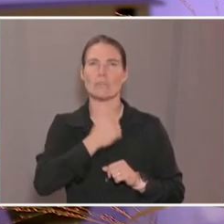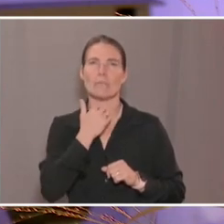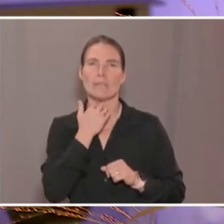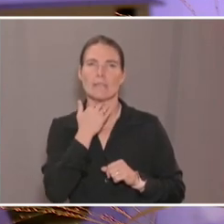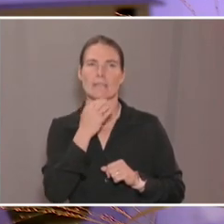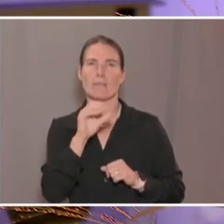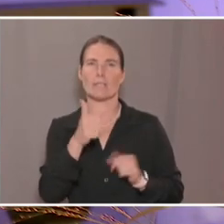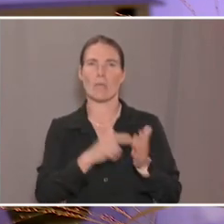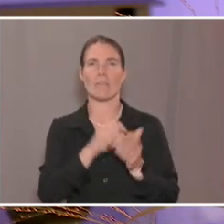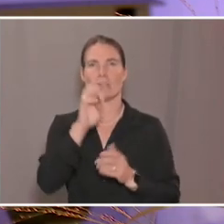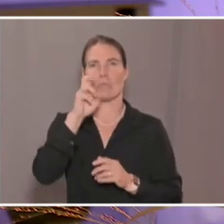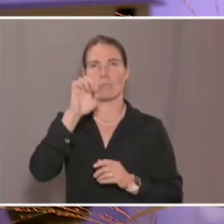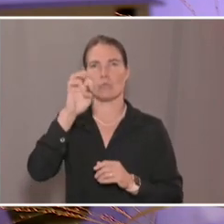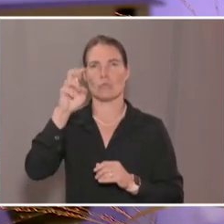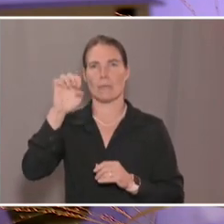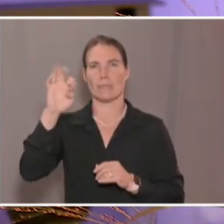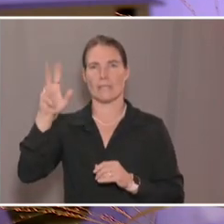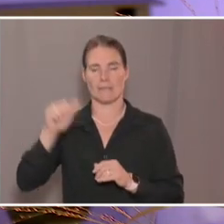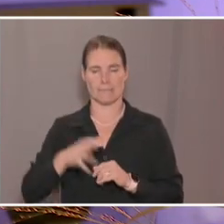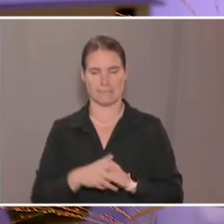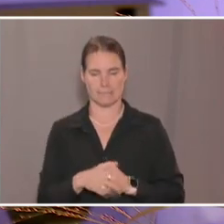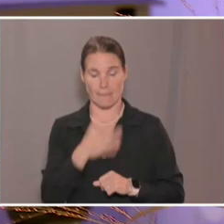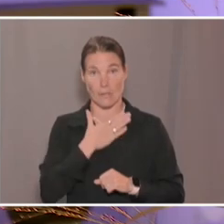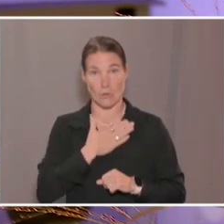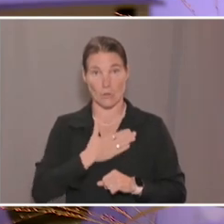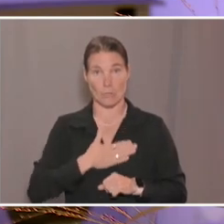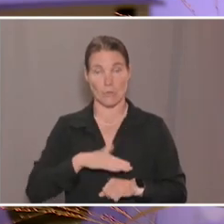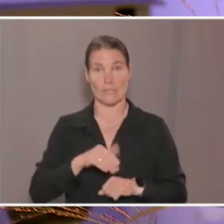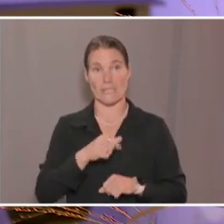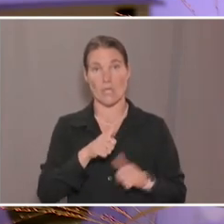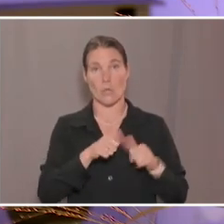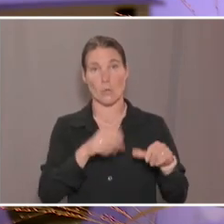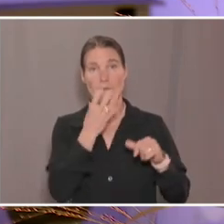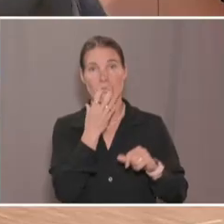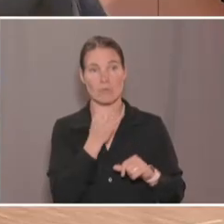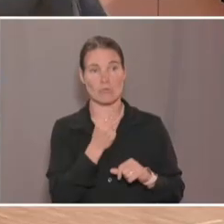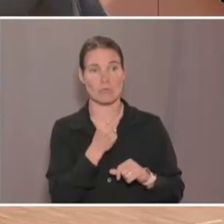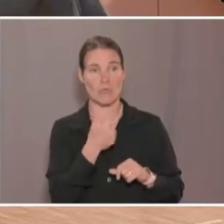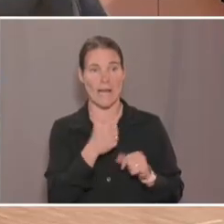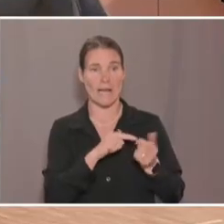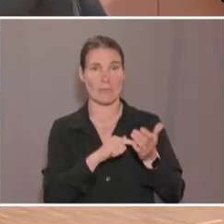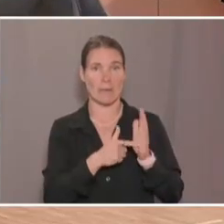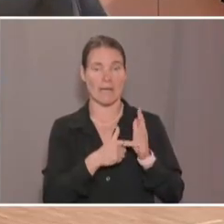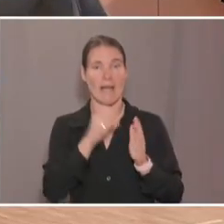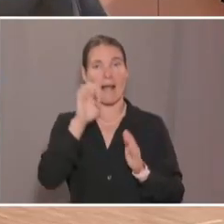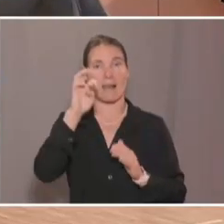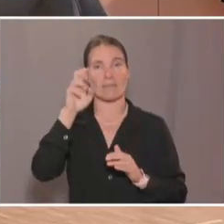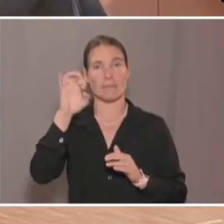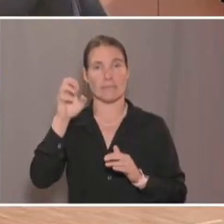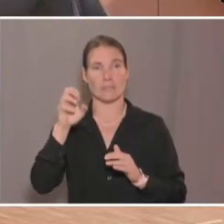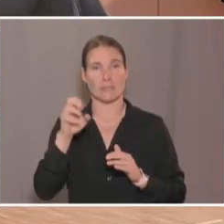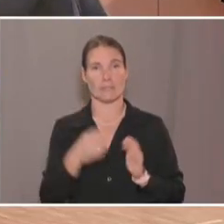mal was buchstabieren. Und möchte euch unseren Glückwunsch seitens der Stadt Flensburg einmal alphabetisch